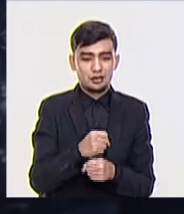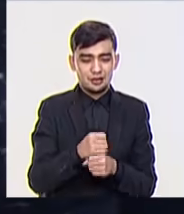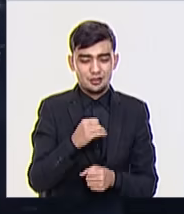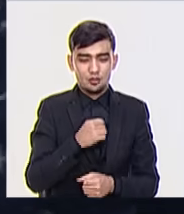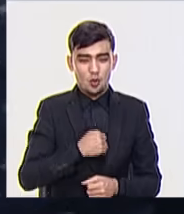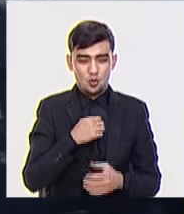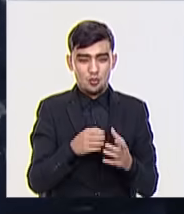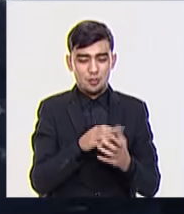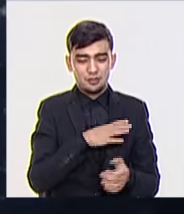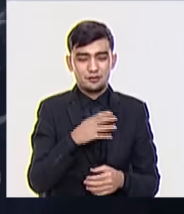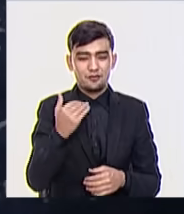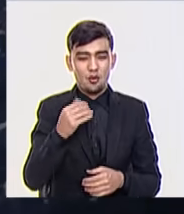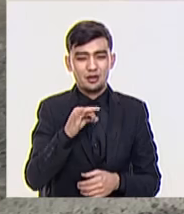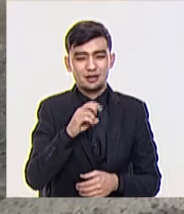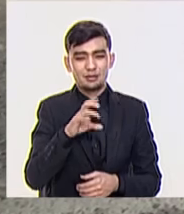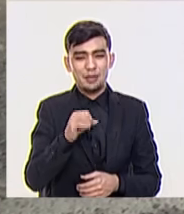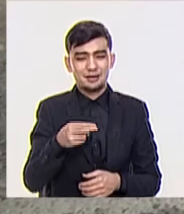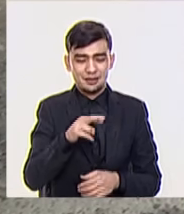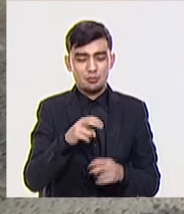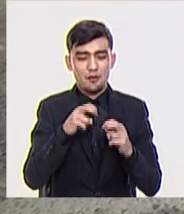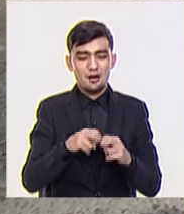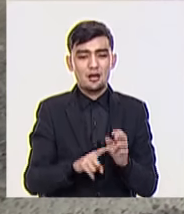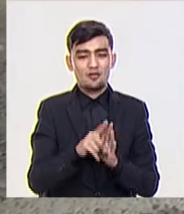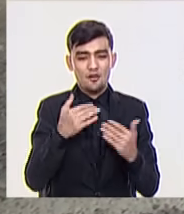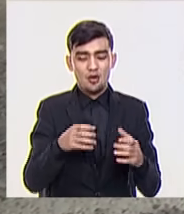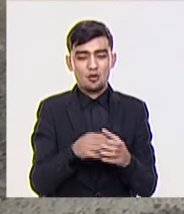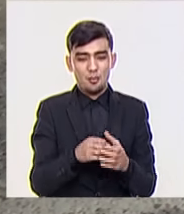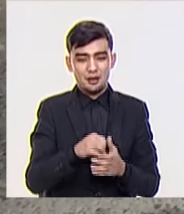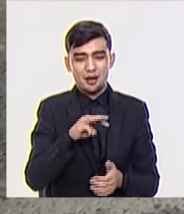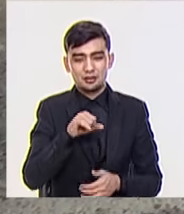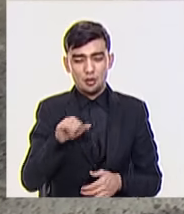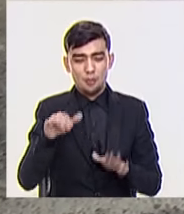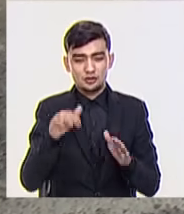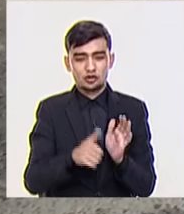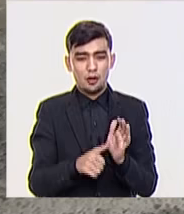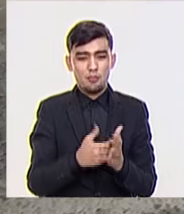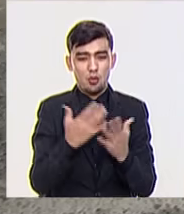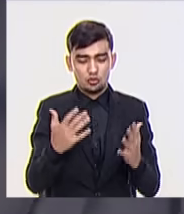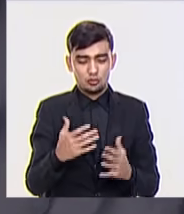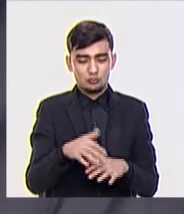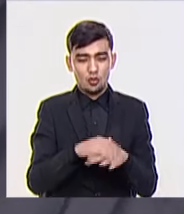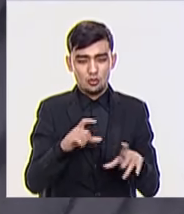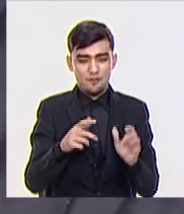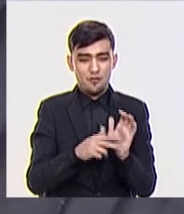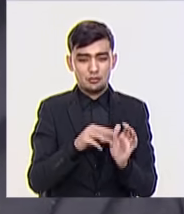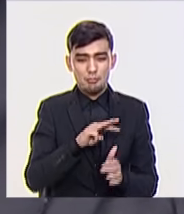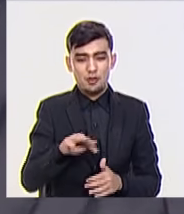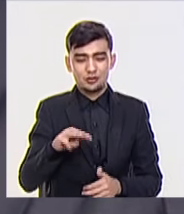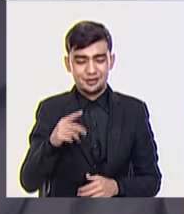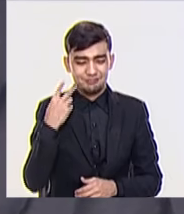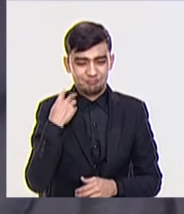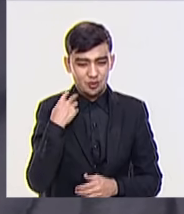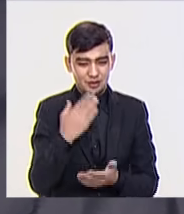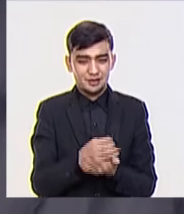топқа келген еңбек инспекциясы тексеру басталғанын айтты. Компания атыраулық 60-қа жуық жұмысшының еңбек ақысына 8 миллион теңге, сондай ақ